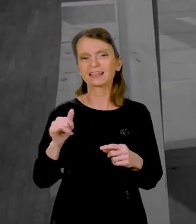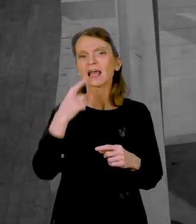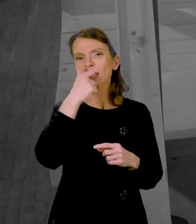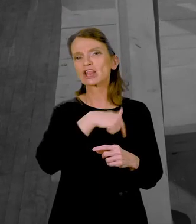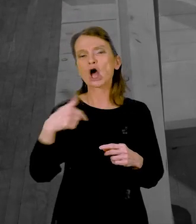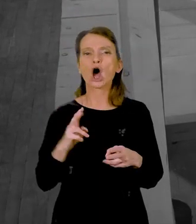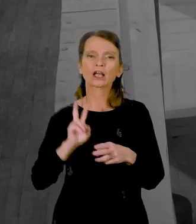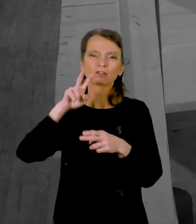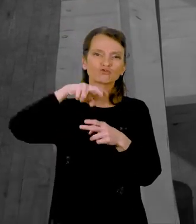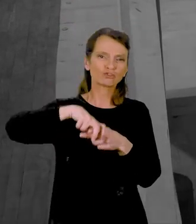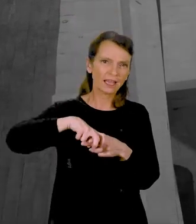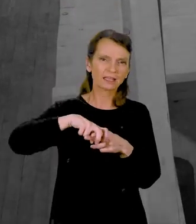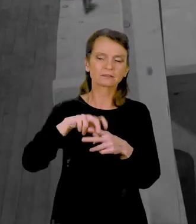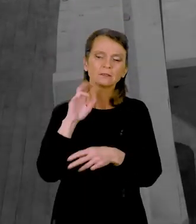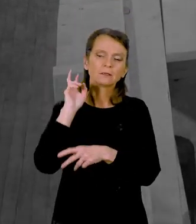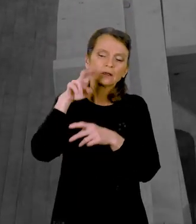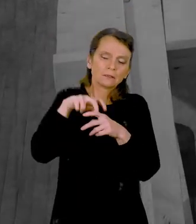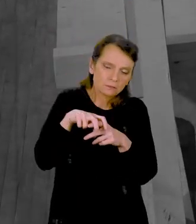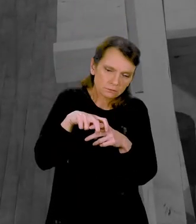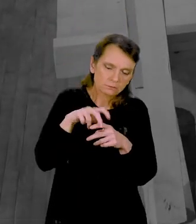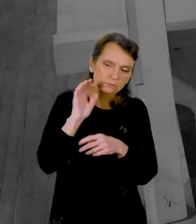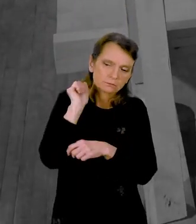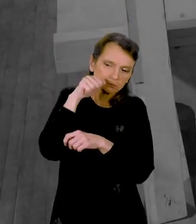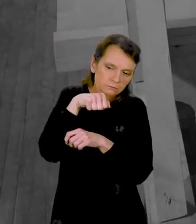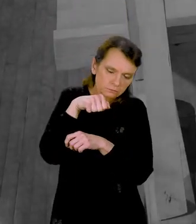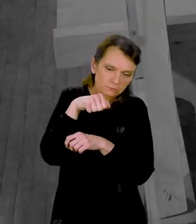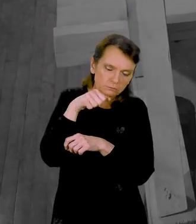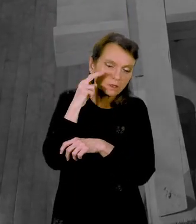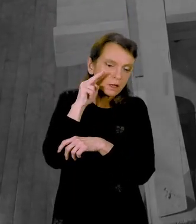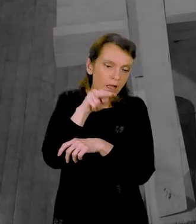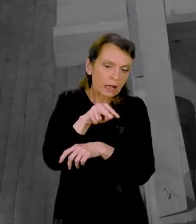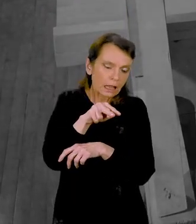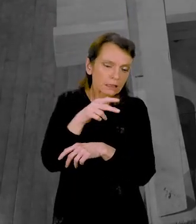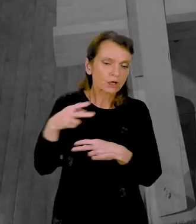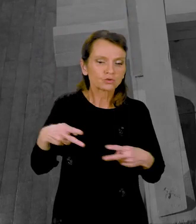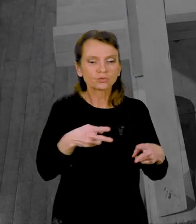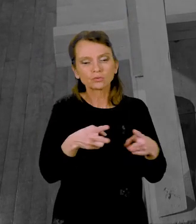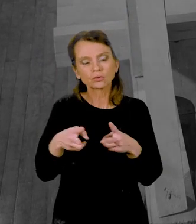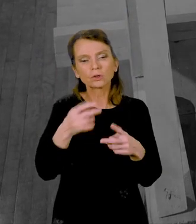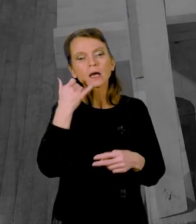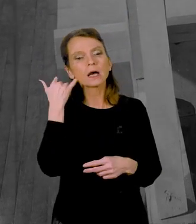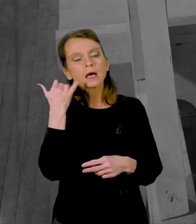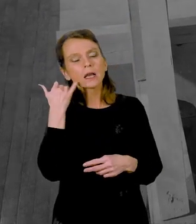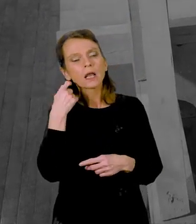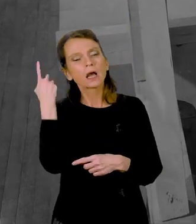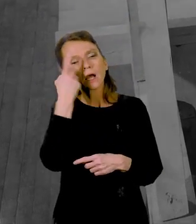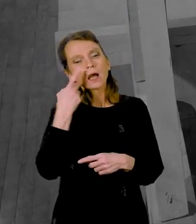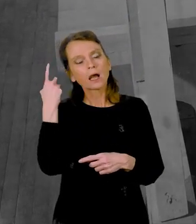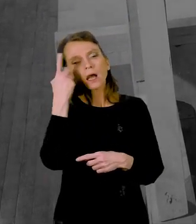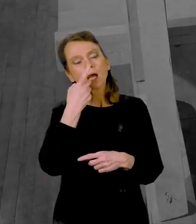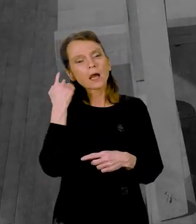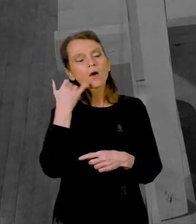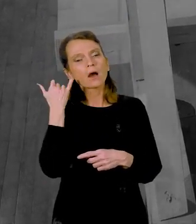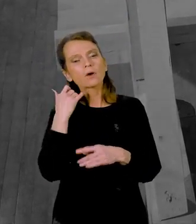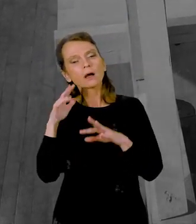čez, se sključiš, gledaš v reko in razmišljaš. In reka